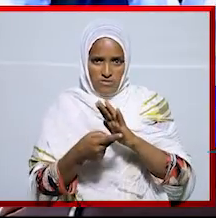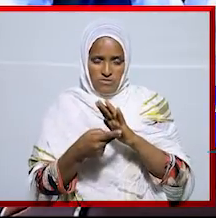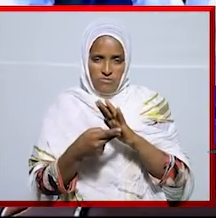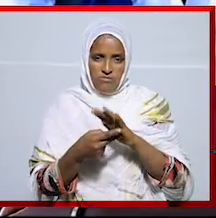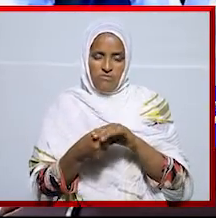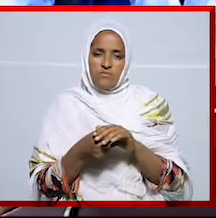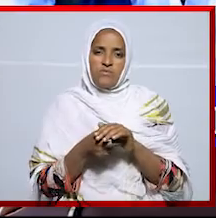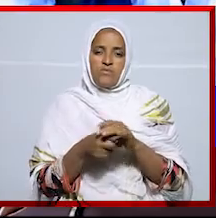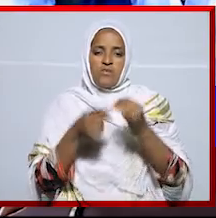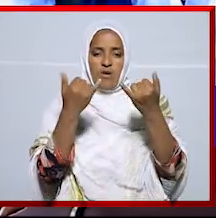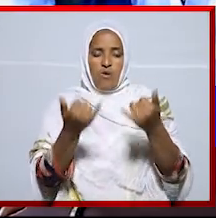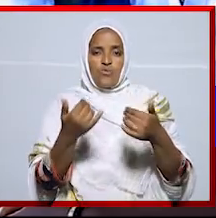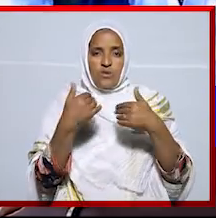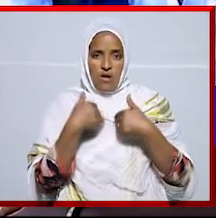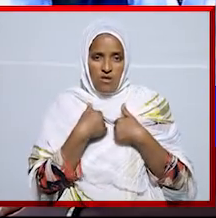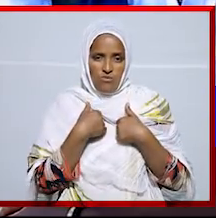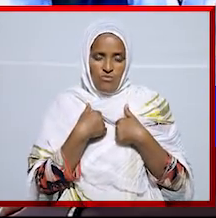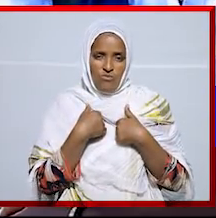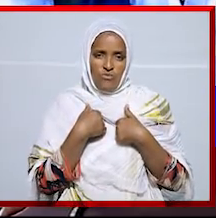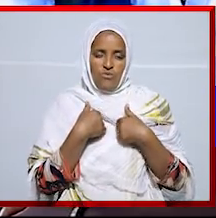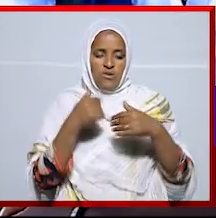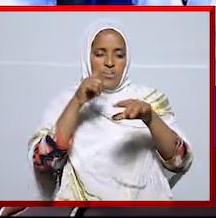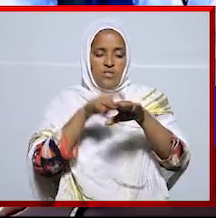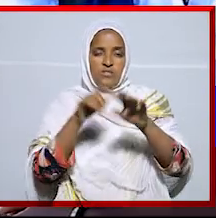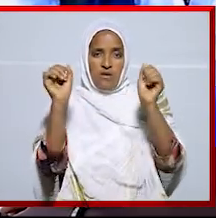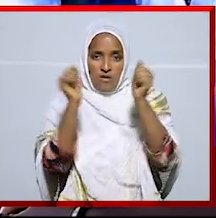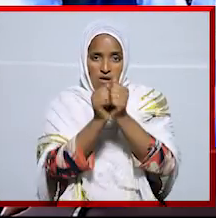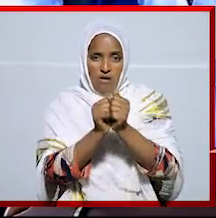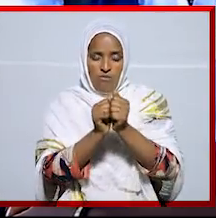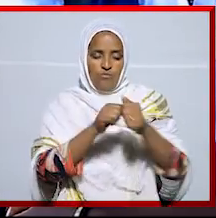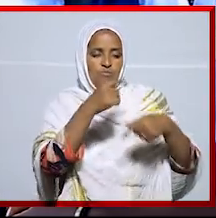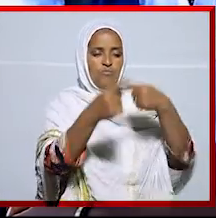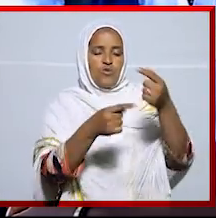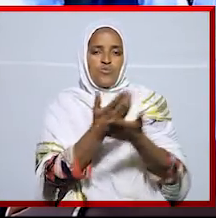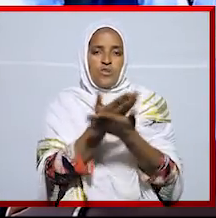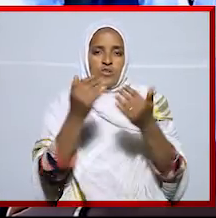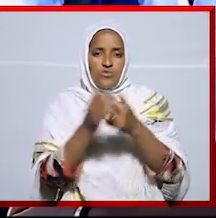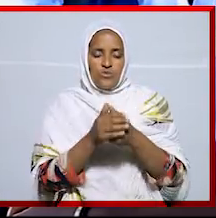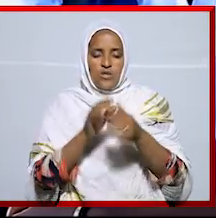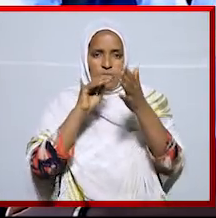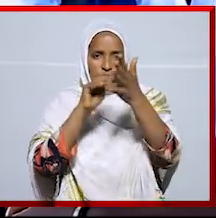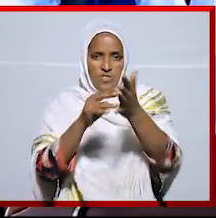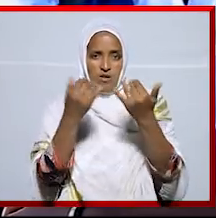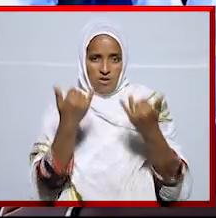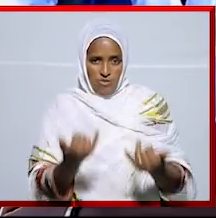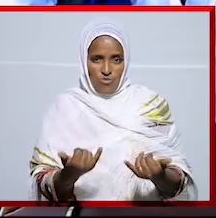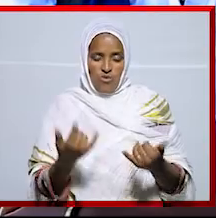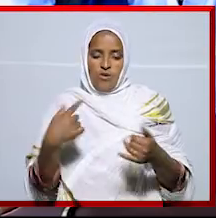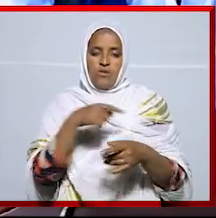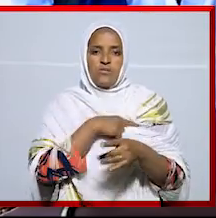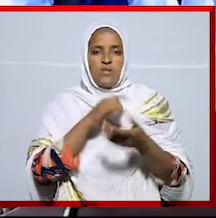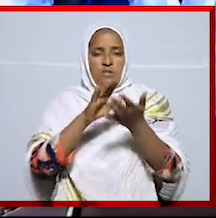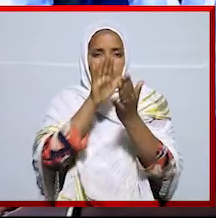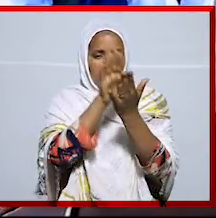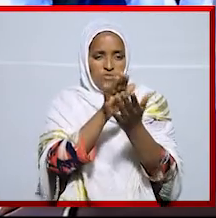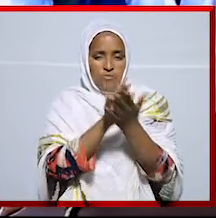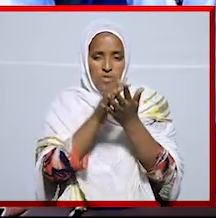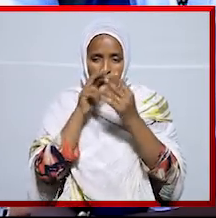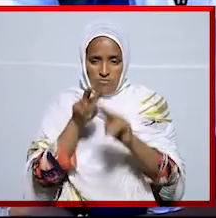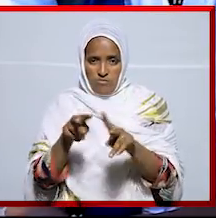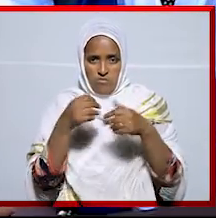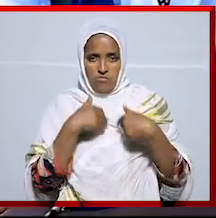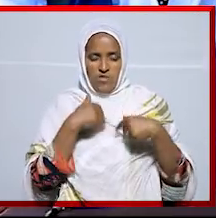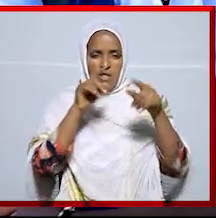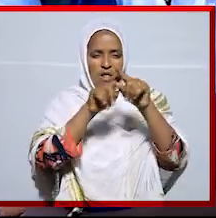ማለት አሁን ካለው ጊዜ ጋር አብሮ የሚሄዱ ነገሮችን ለምሳሌ አሁን በእኛ ትምህርት